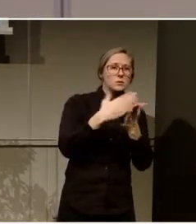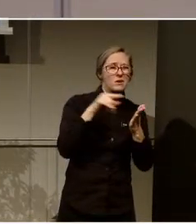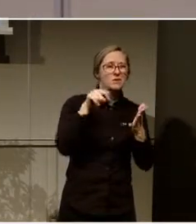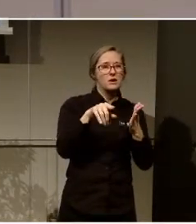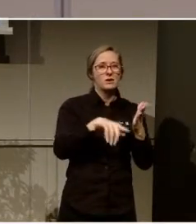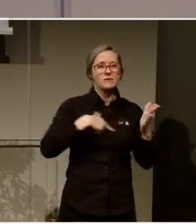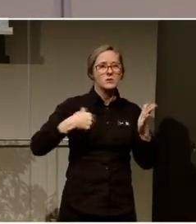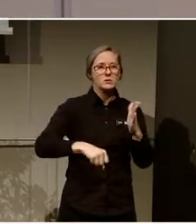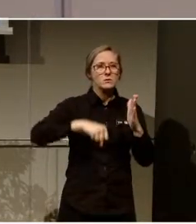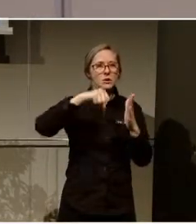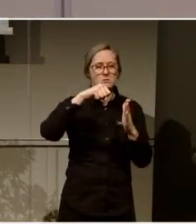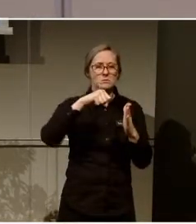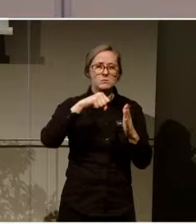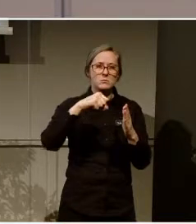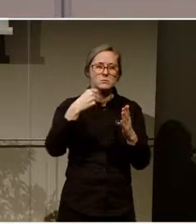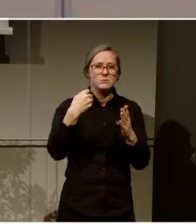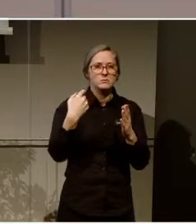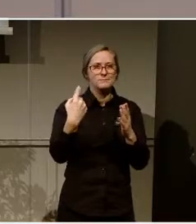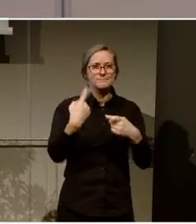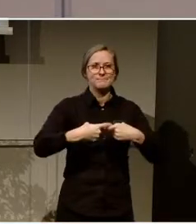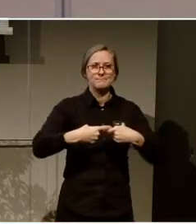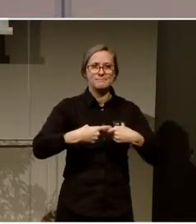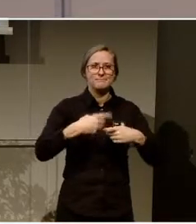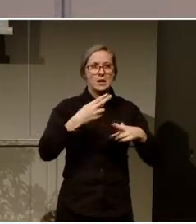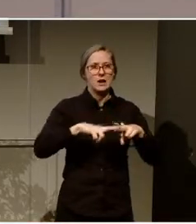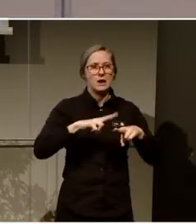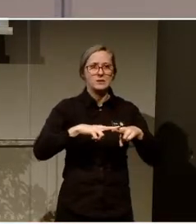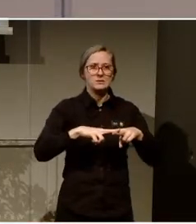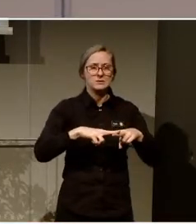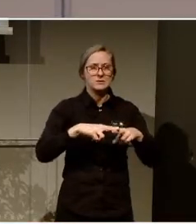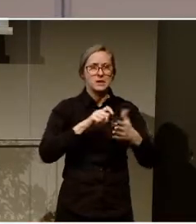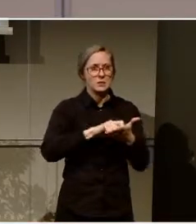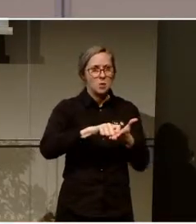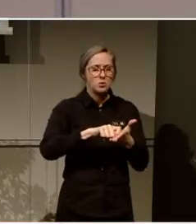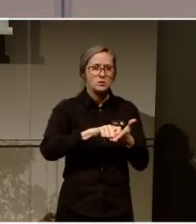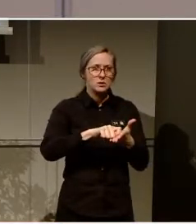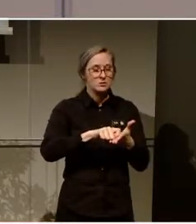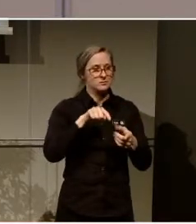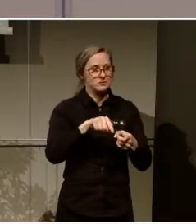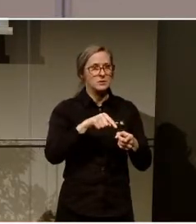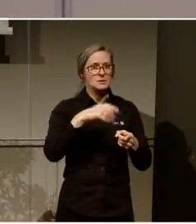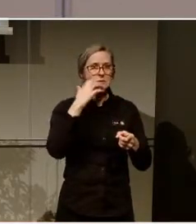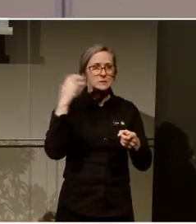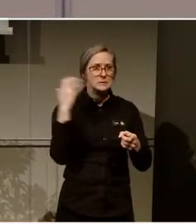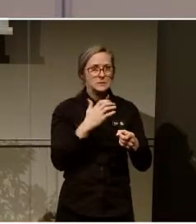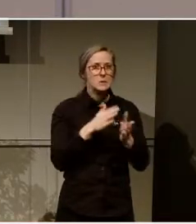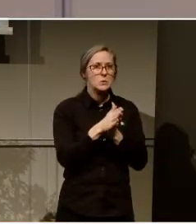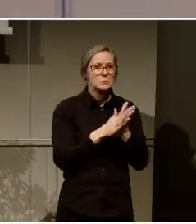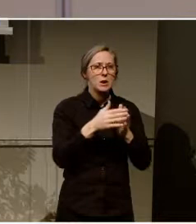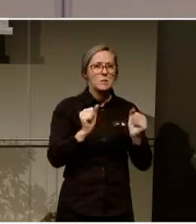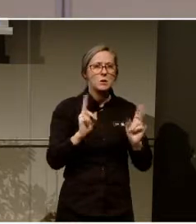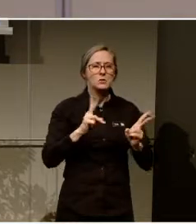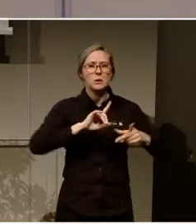eller lägesbilden som står inför stora utmaningar. Men det handlar också om det kontinuerliga